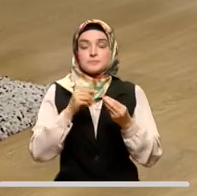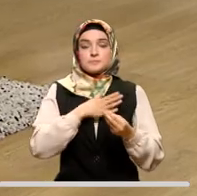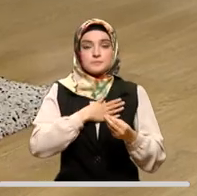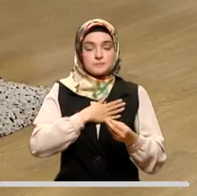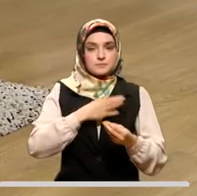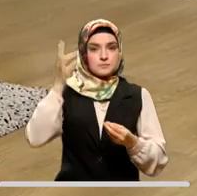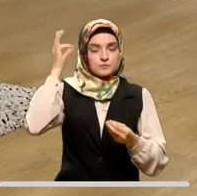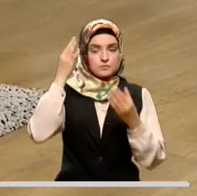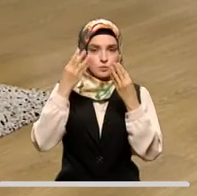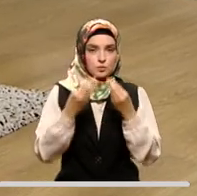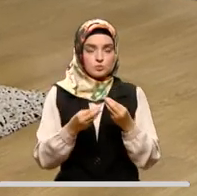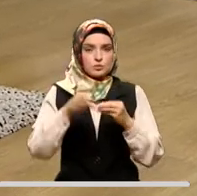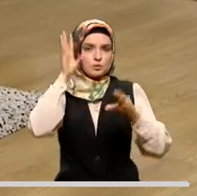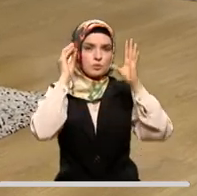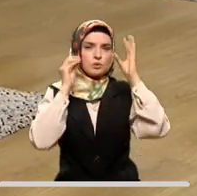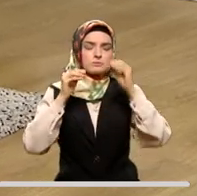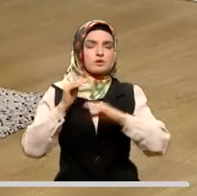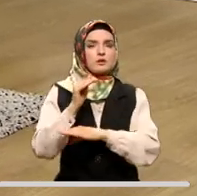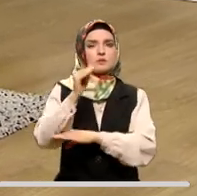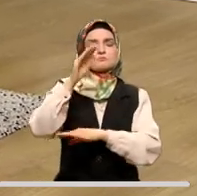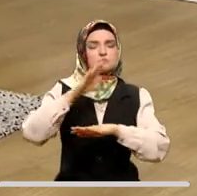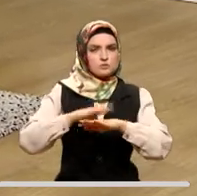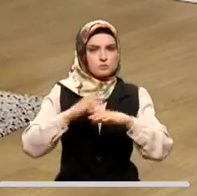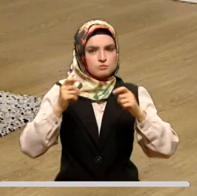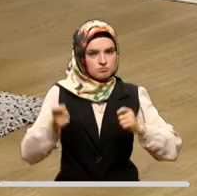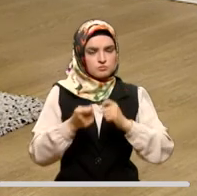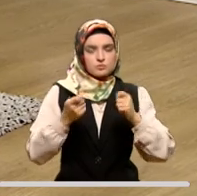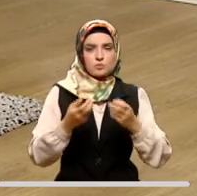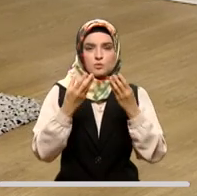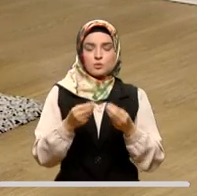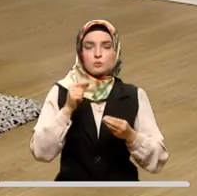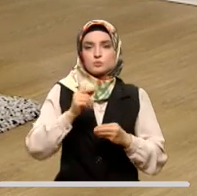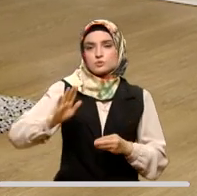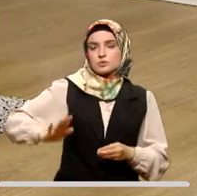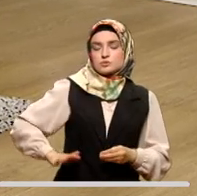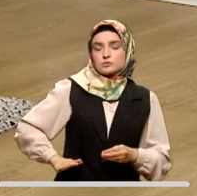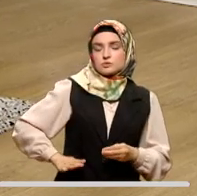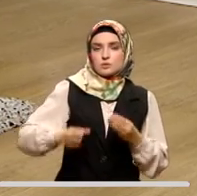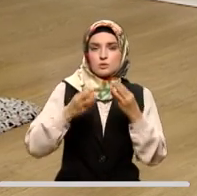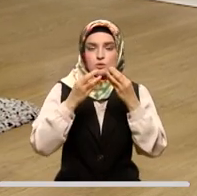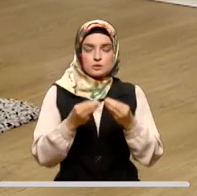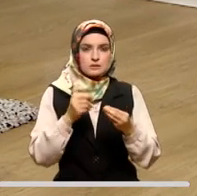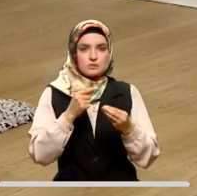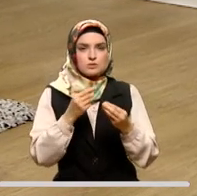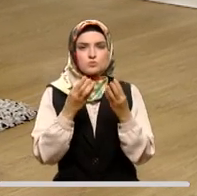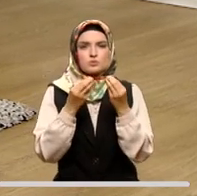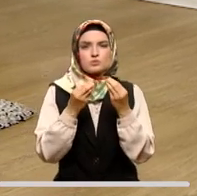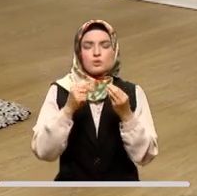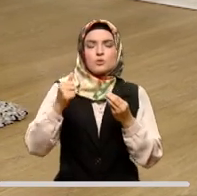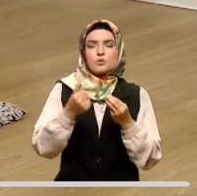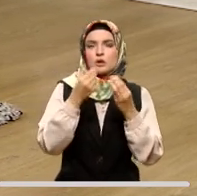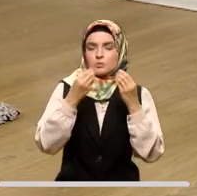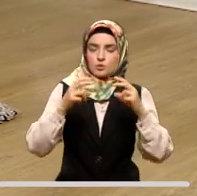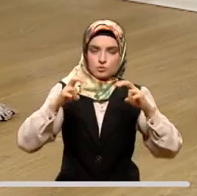gelsek de bir şeyleri öğrenmiş ve hayatımıza uygulamaya çalışıyor olsak da bunun çocuğa yansıdığı noktada söylediğiniz gibi çok ince detaylar var